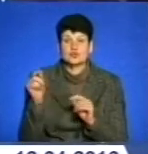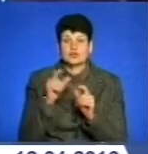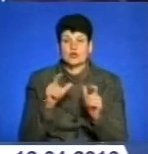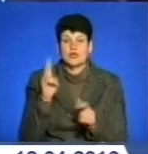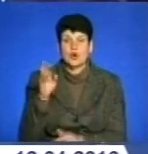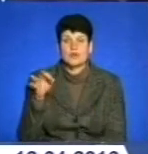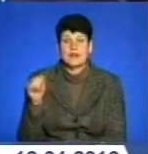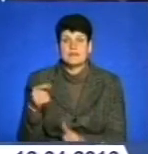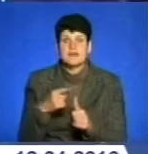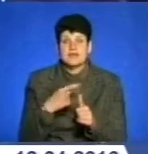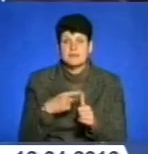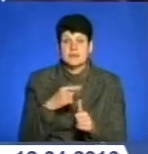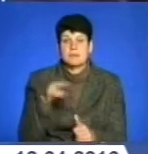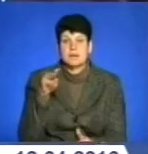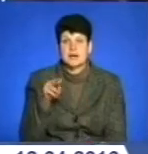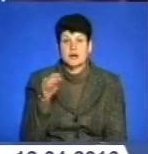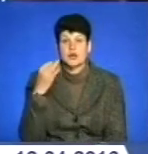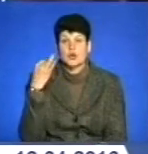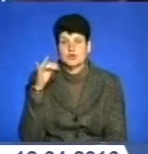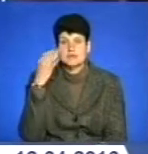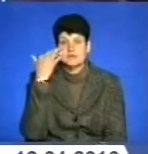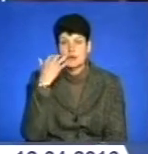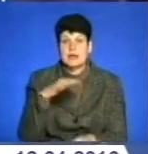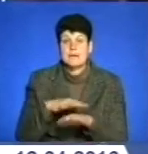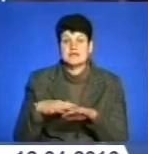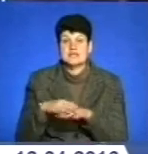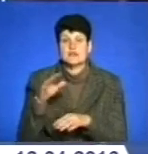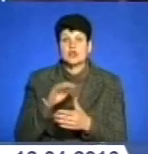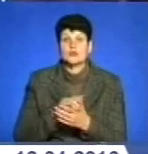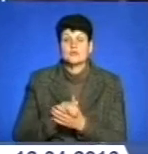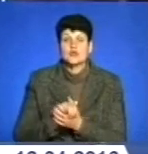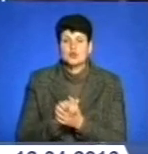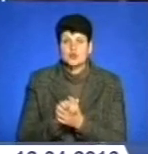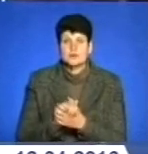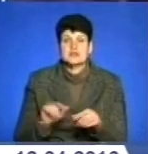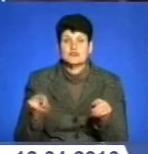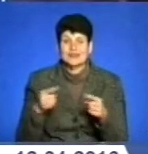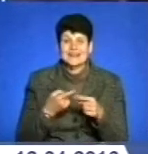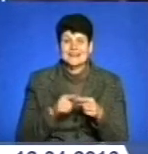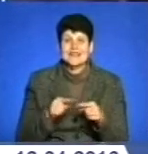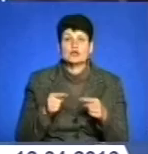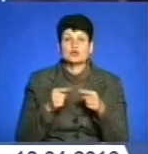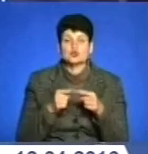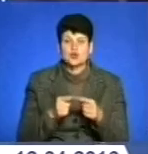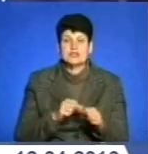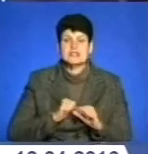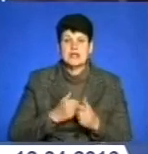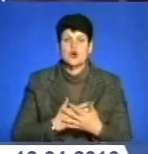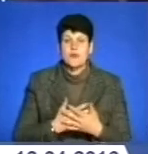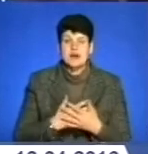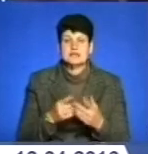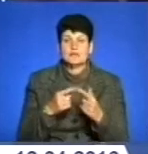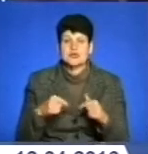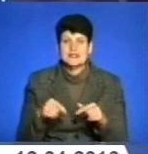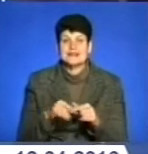імені патріарха Йосифа Сліпого, що на масиві Дружба. Створили екологічний куточок стараннями громадських організацій, шкільного колективу